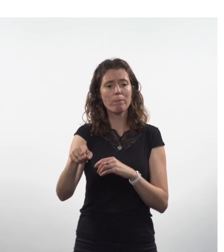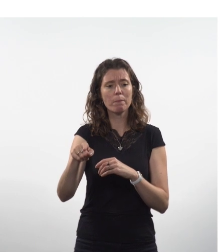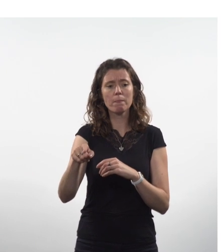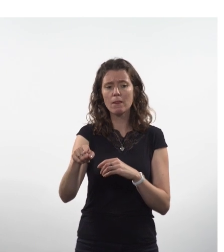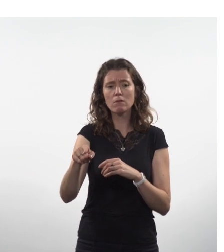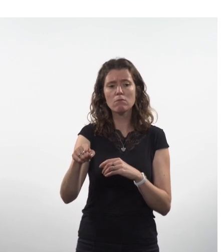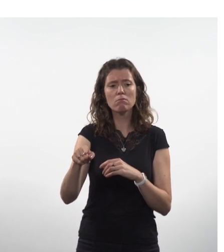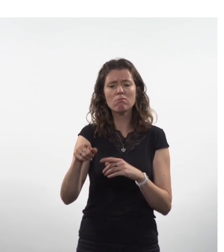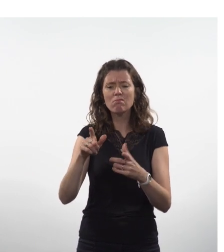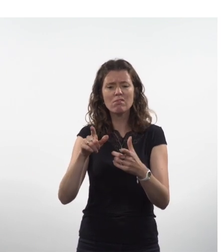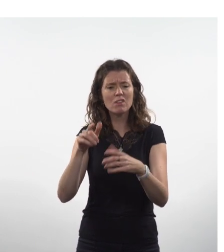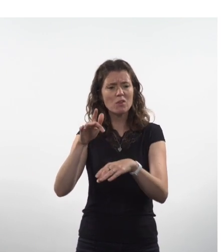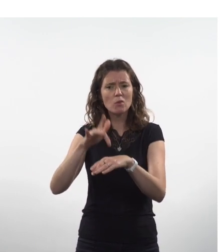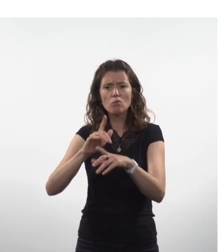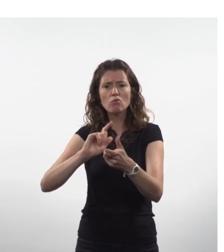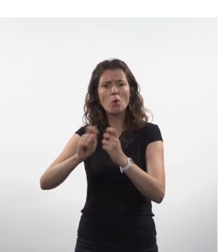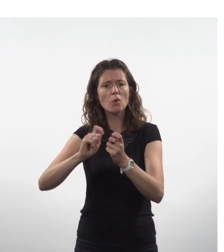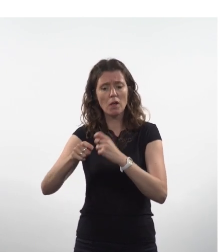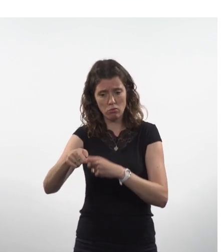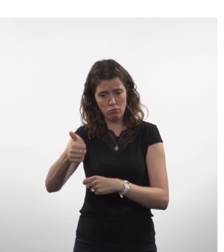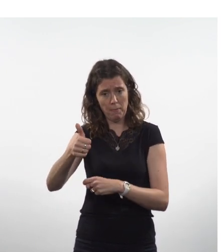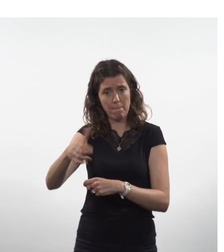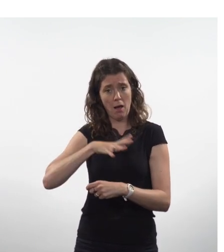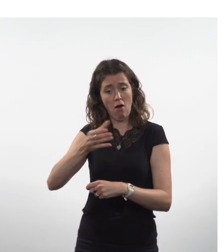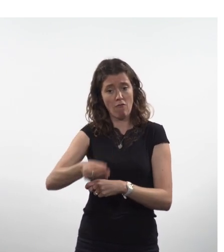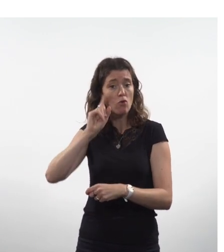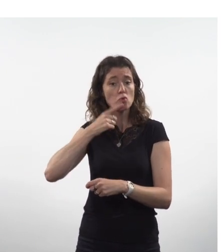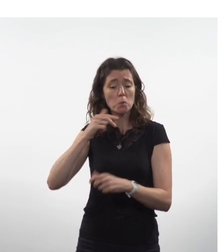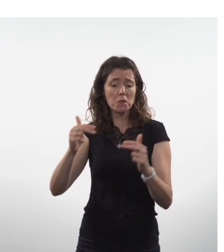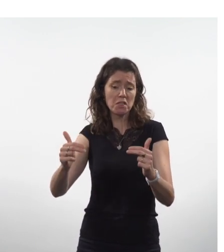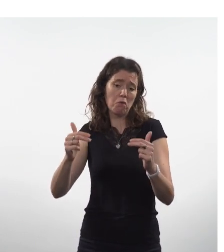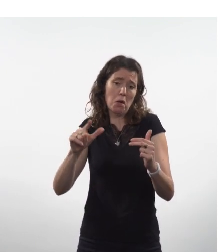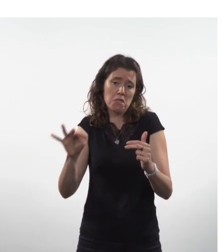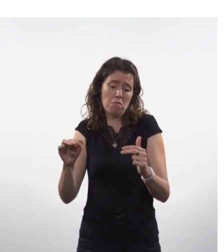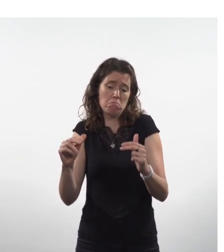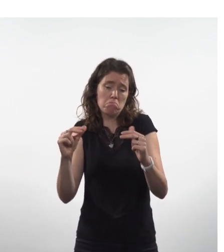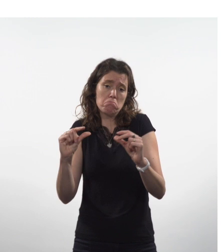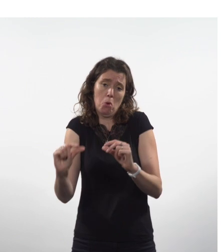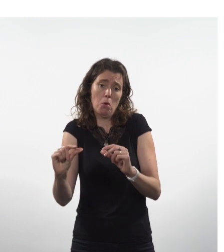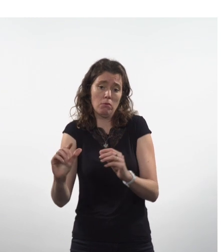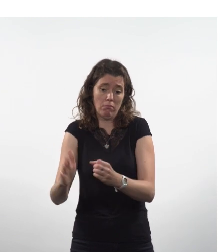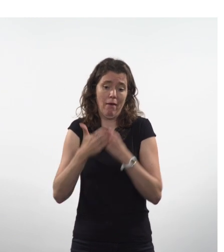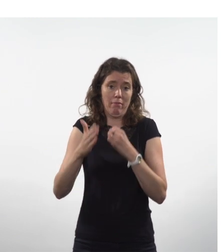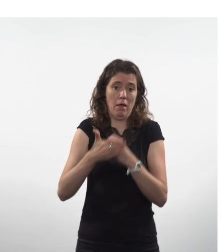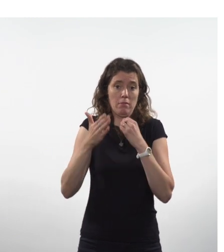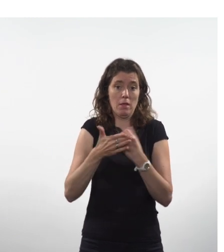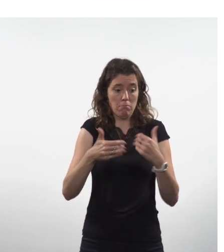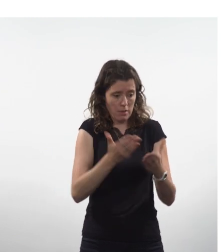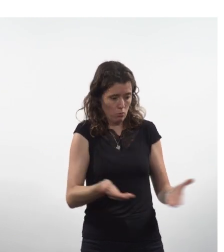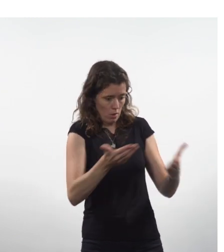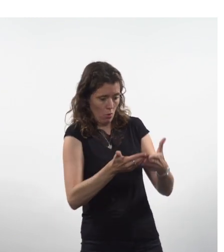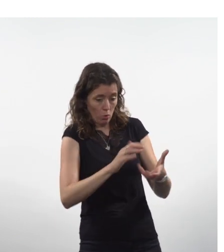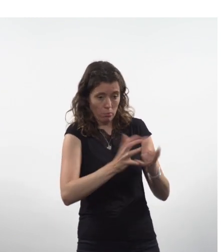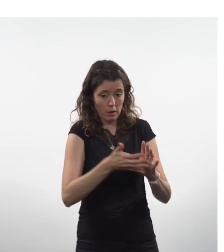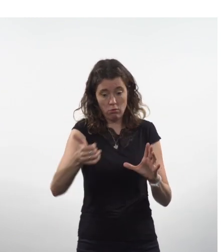quelqu'un qui faisait l'entretien, qui avait un enfant sourd, qui avait un petit niveau de langue des signes, qui venait nous donner un coup de main pour communiquer avec les parents. La situation était tellement difficile qu'il